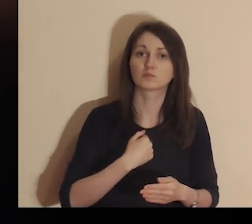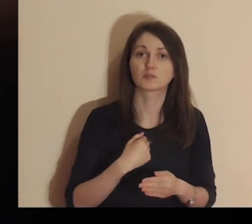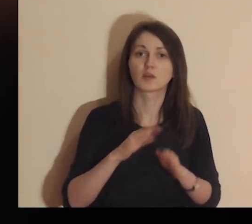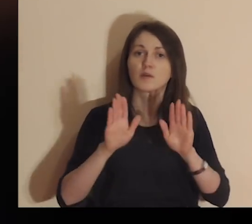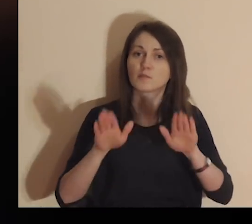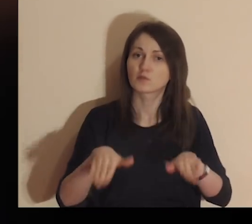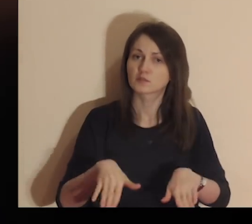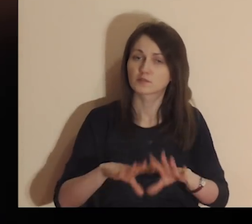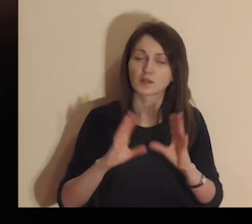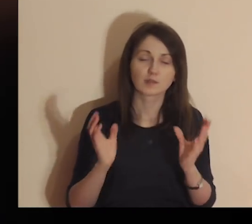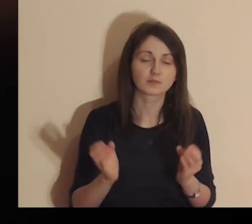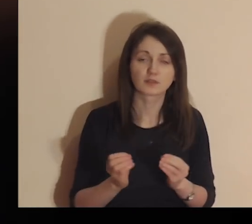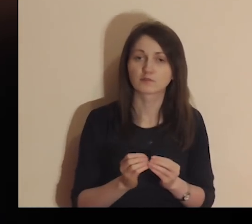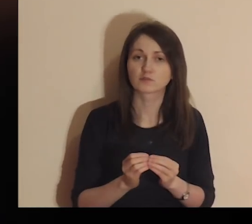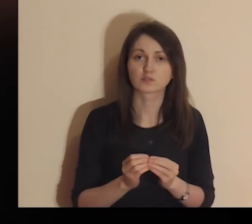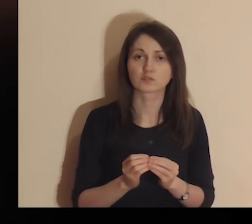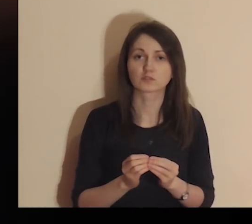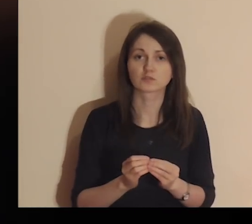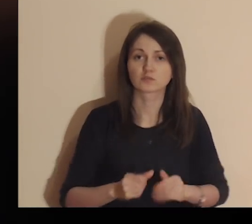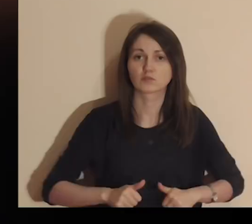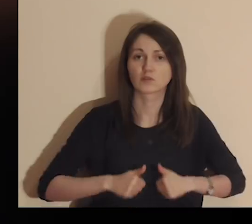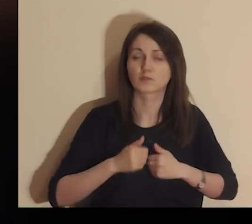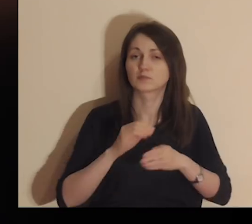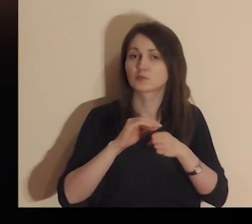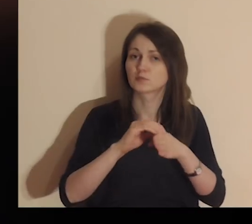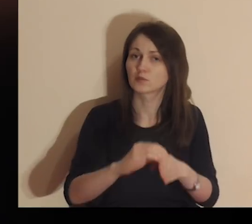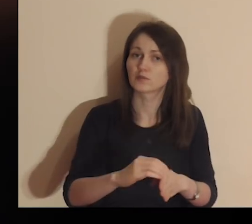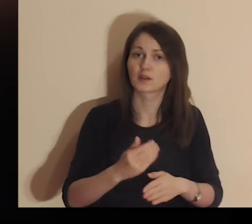Proszę Cię, aby Twój Duch poprowadził mnie.